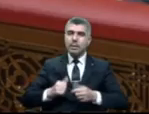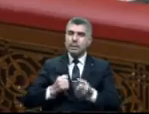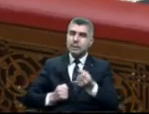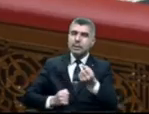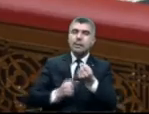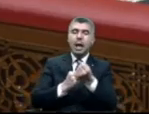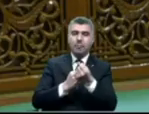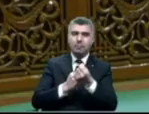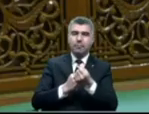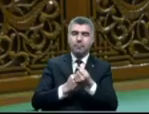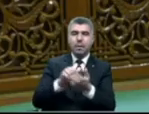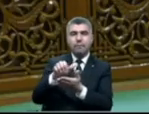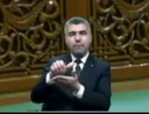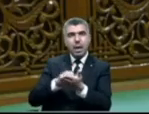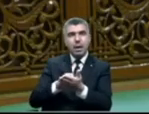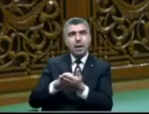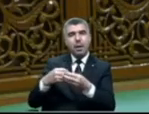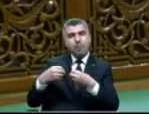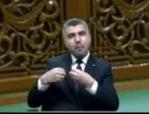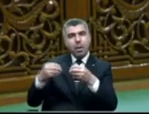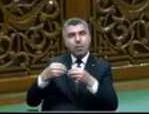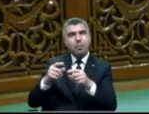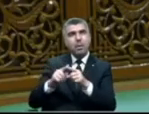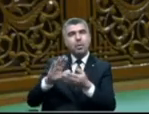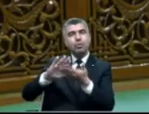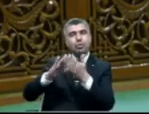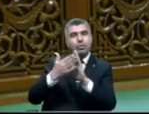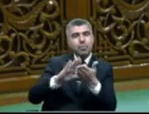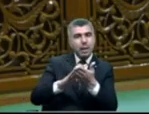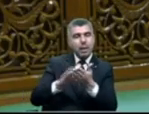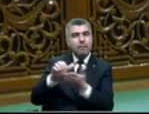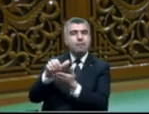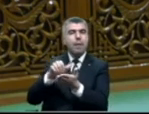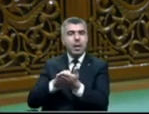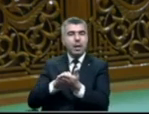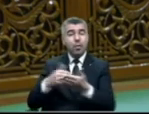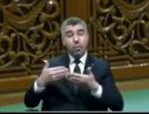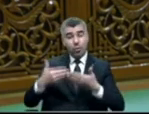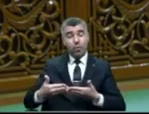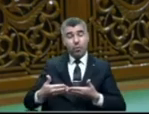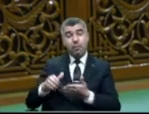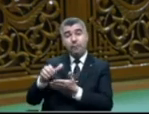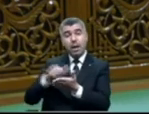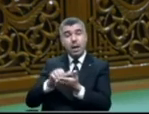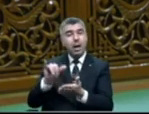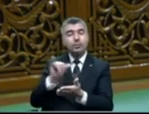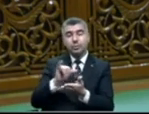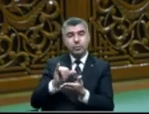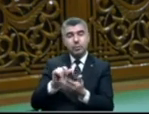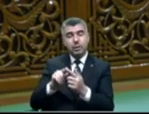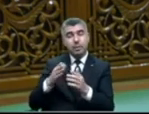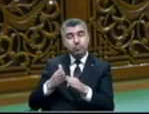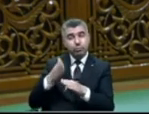بالنسبة للأسواق، بخصوص يكون مع الجمعيات ديال الفلاحة، لأن الفلاحة اليوم فين كتاكل العصا